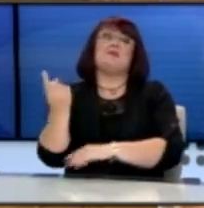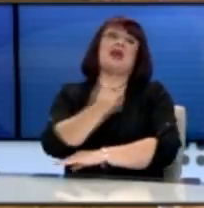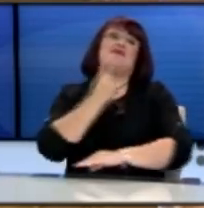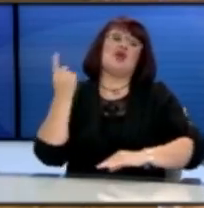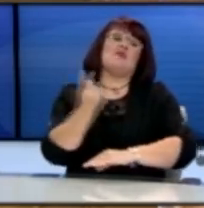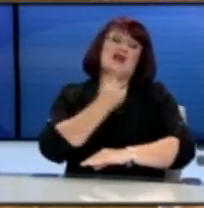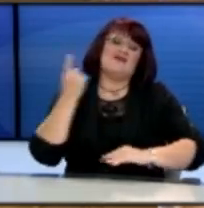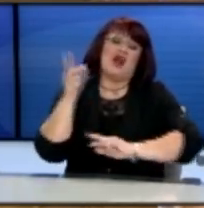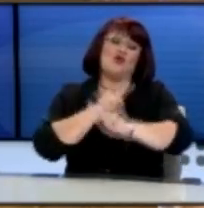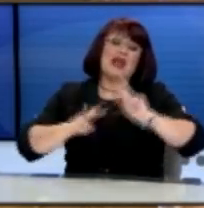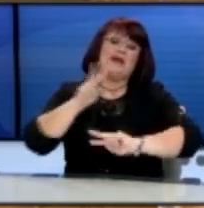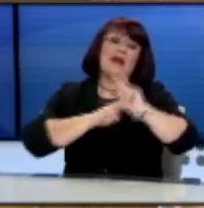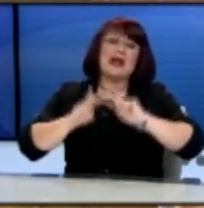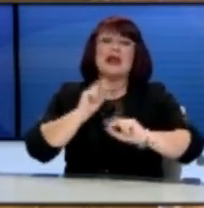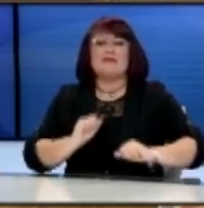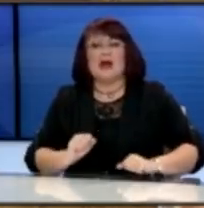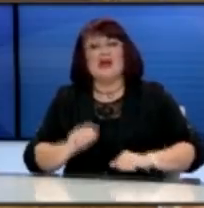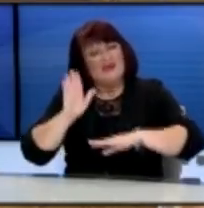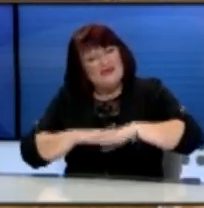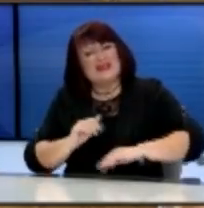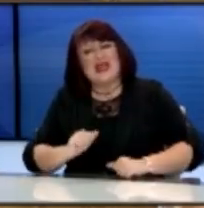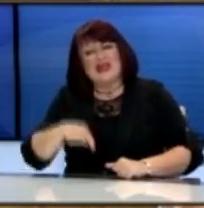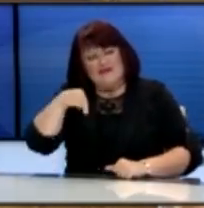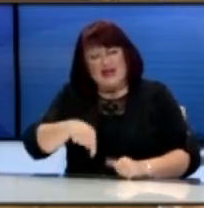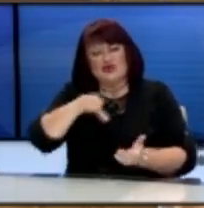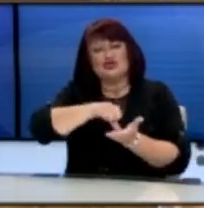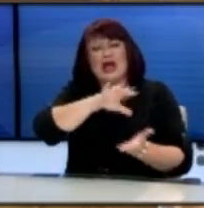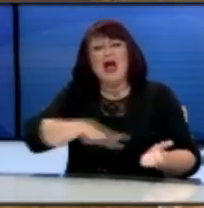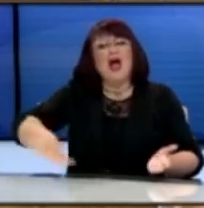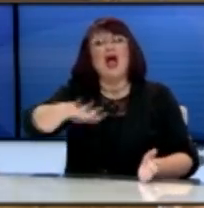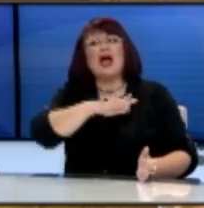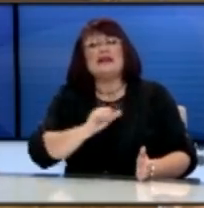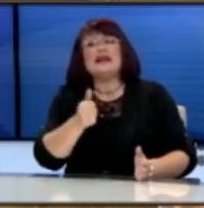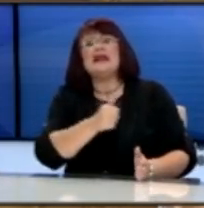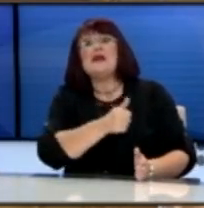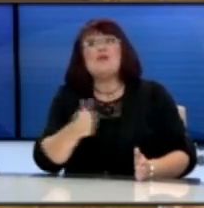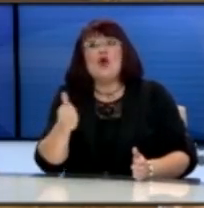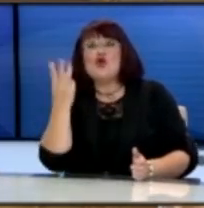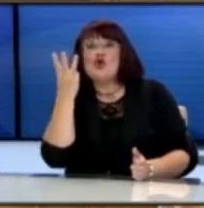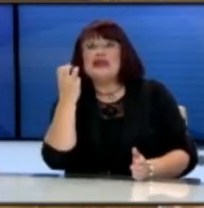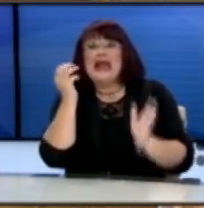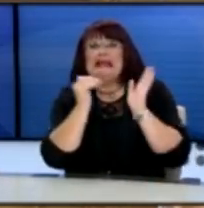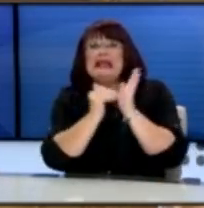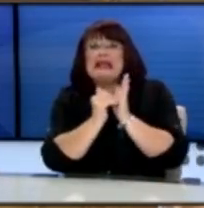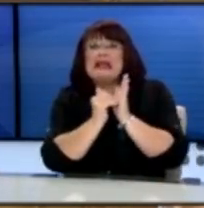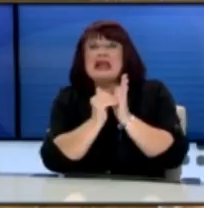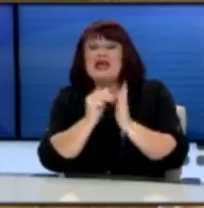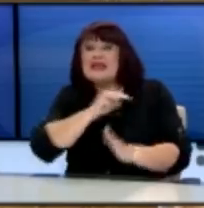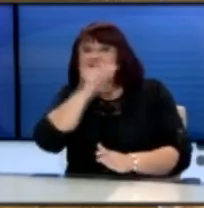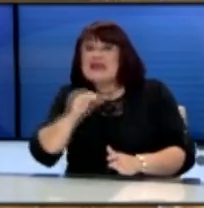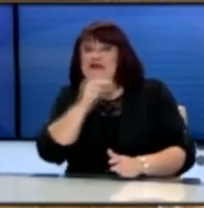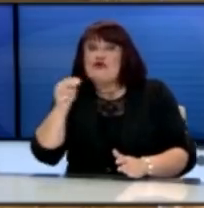περιβάλλον. Η κλιματική κρίση φταίει που φέτος στην Αττική δόθηκαν μόλις 30.000